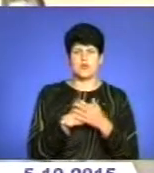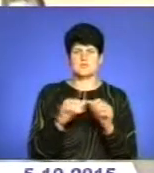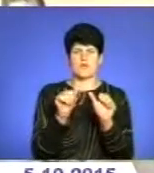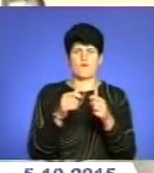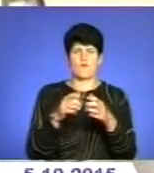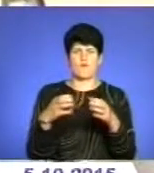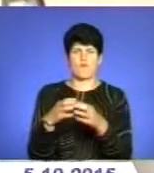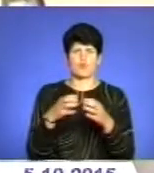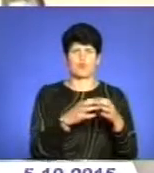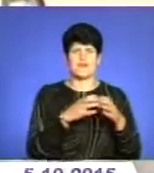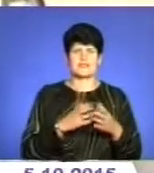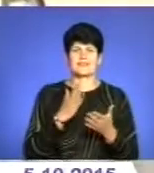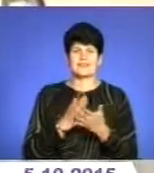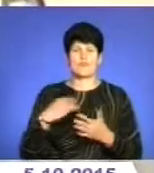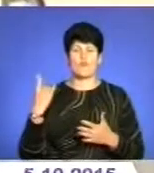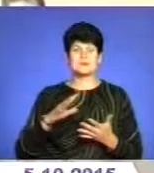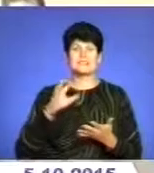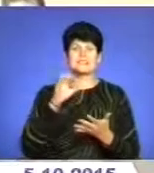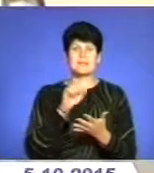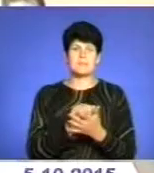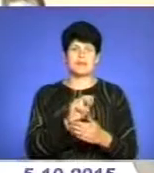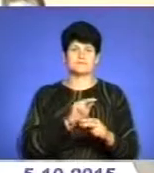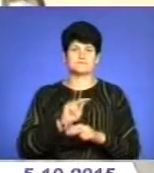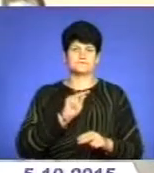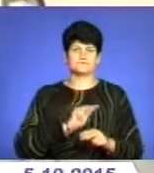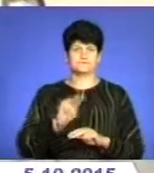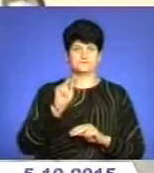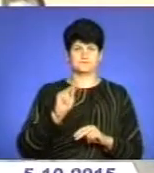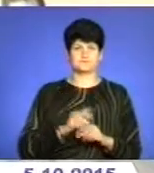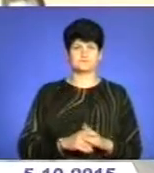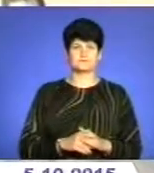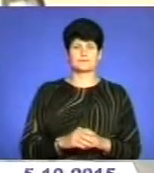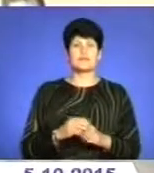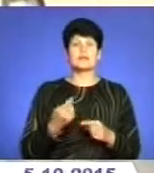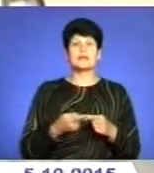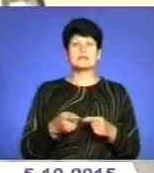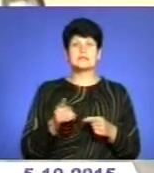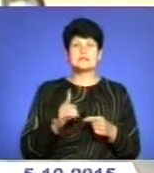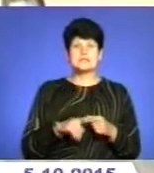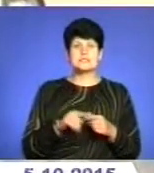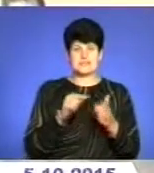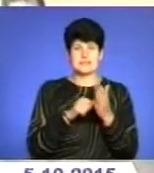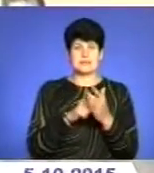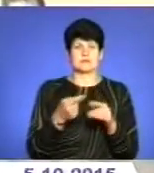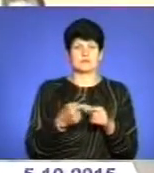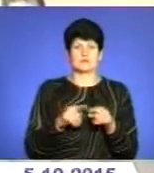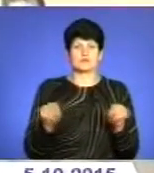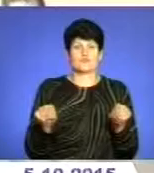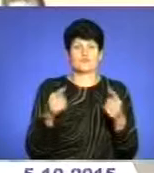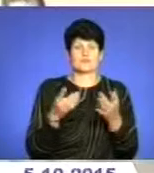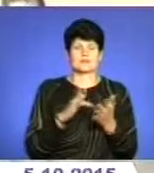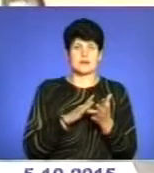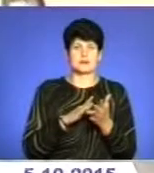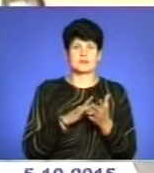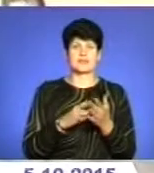сьогоднішній день є в області і займаються вишколом. Ось це ціль створення цього центру.